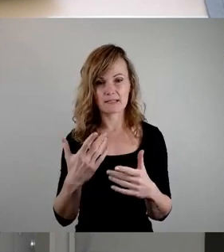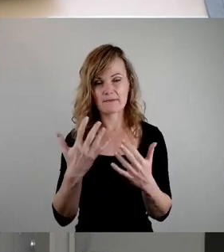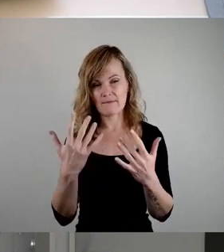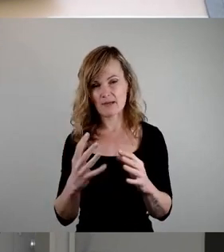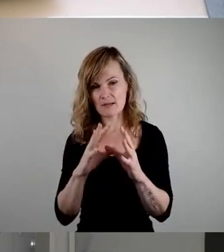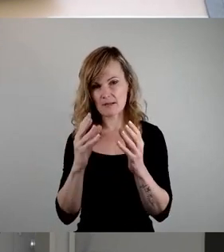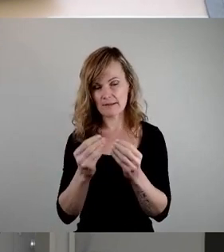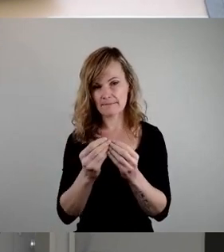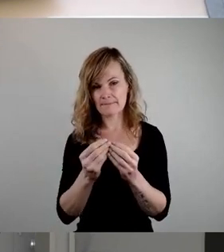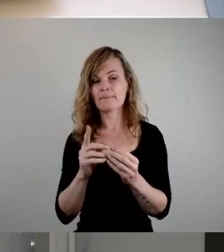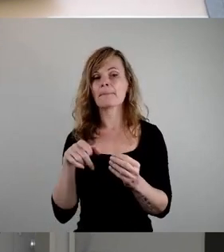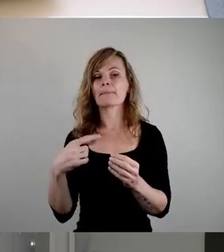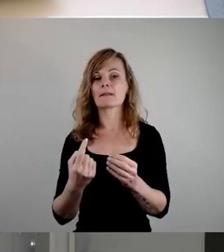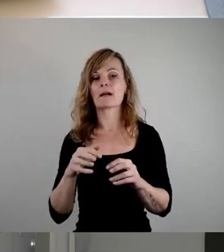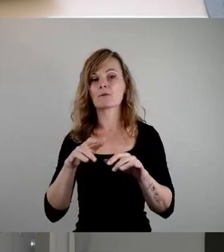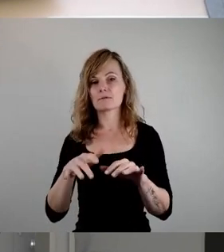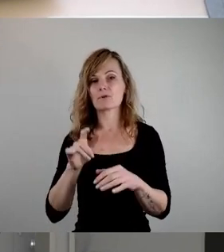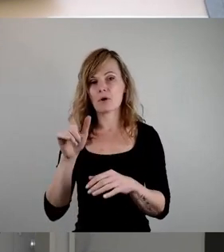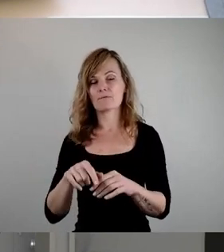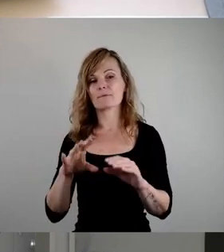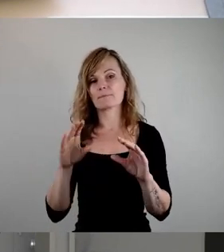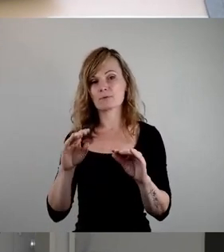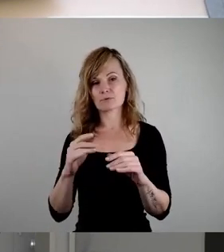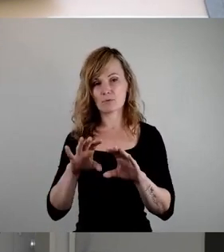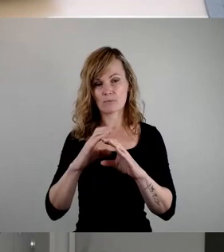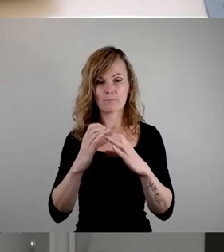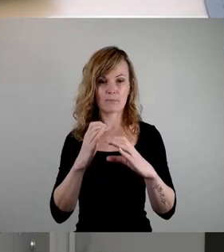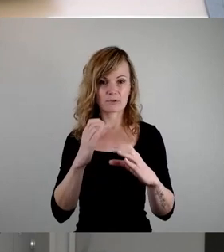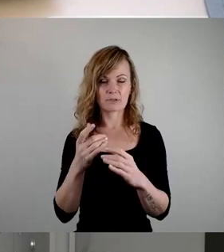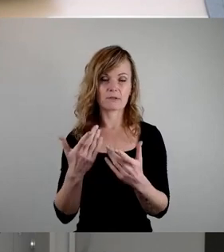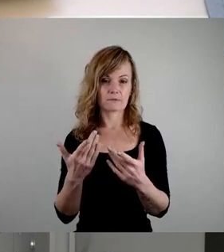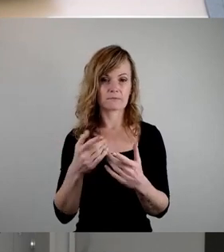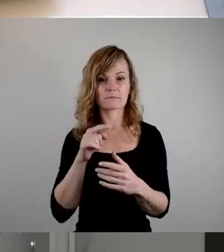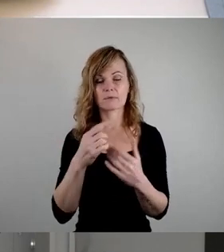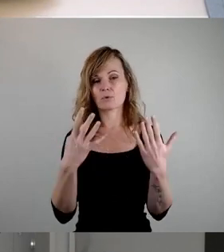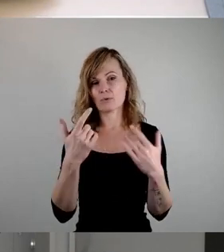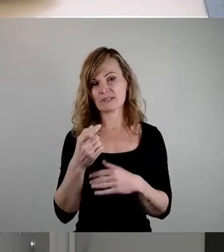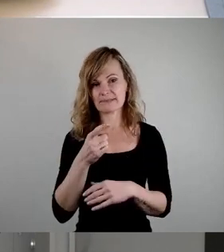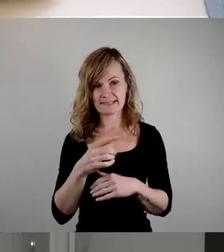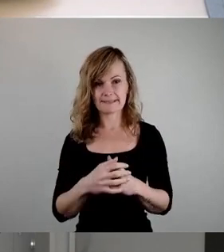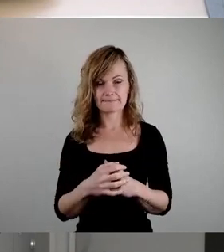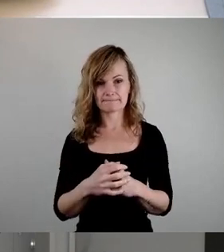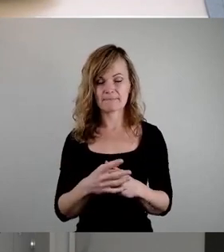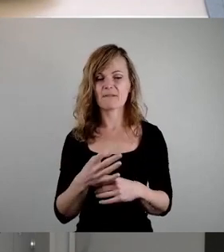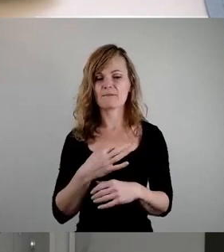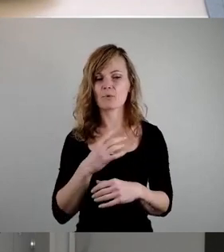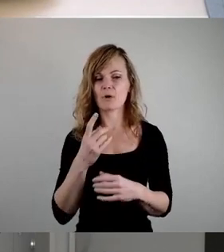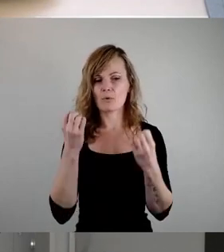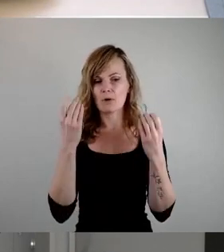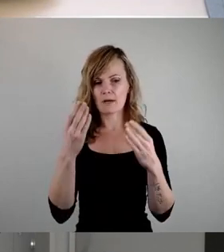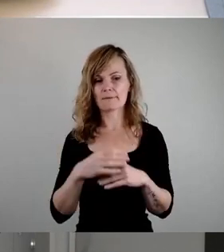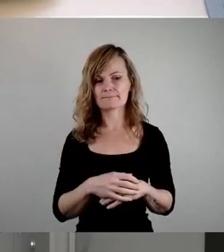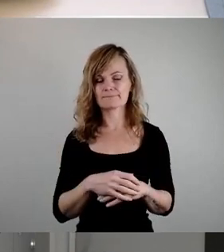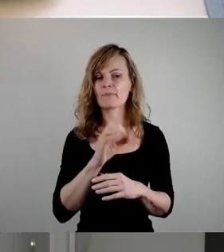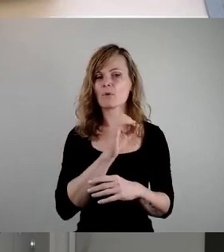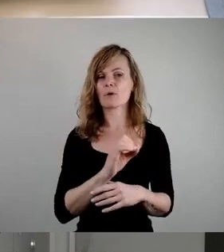für Auswirkungen auf die Nutzung der Buslinie 79 hat. Denn es ist uns auch klar, das Ostra-Gehege hat in den